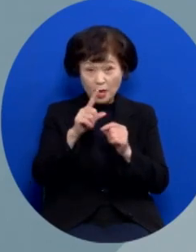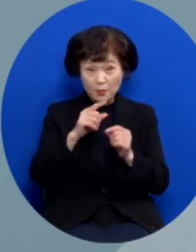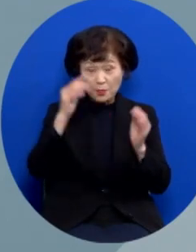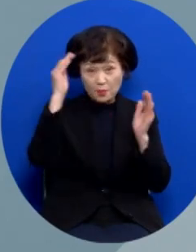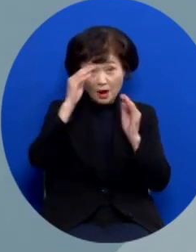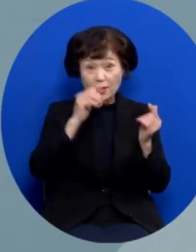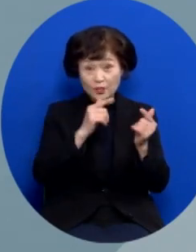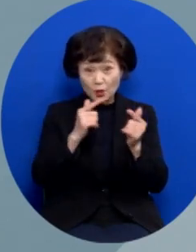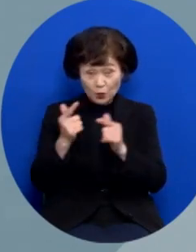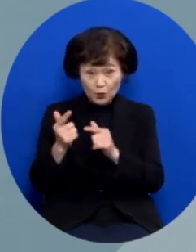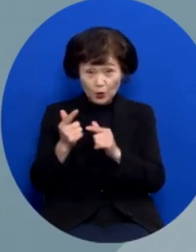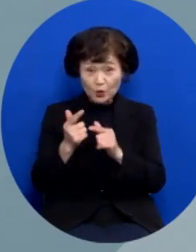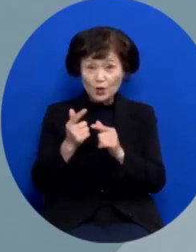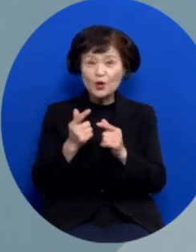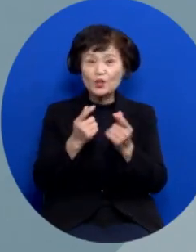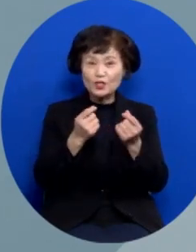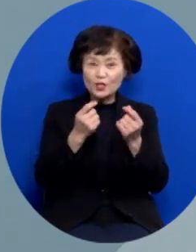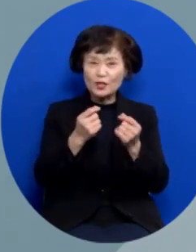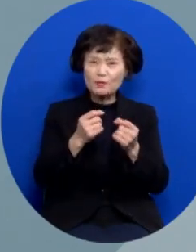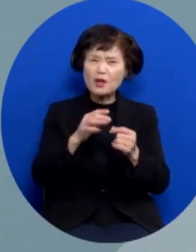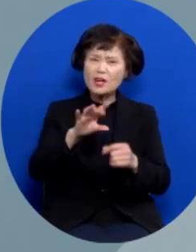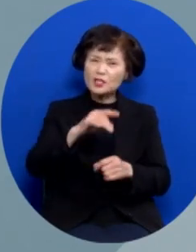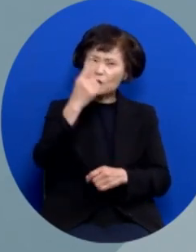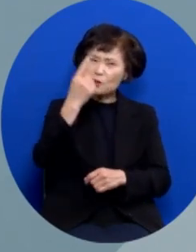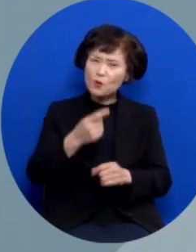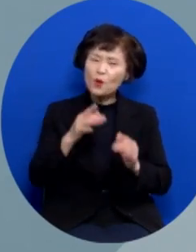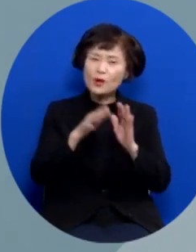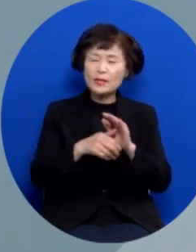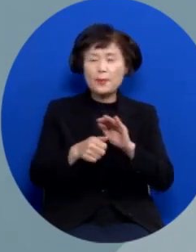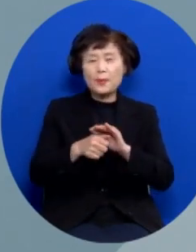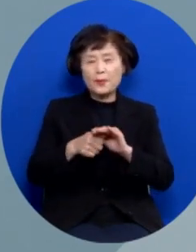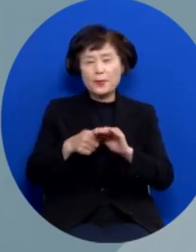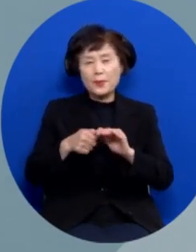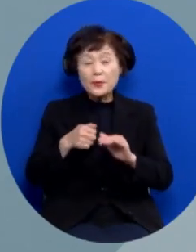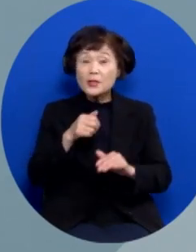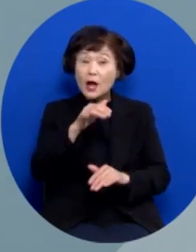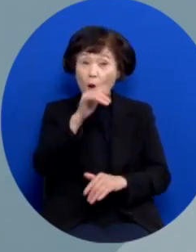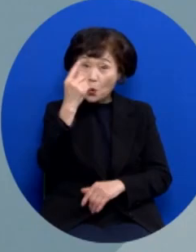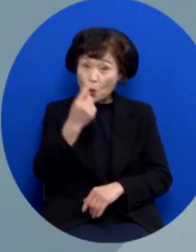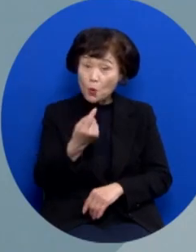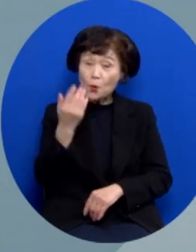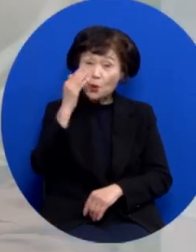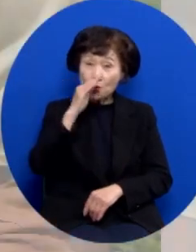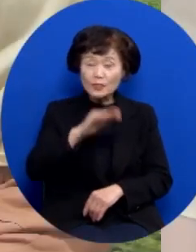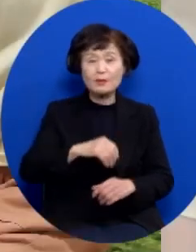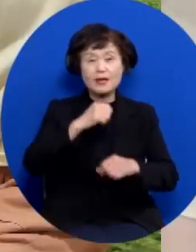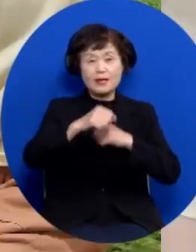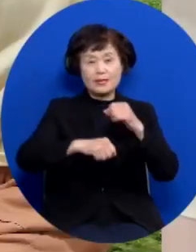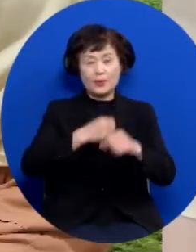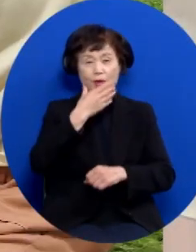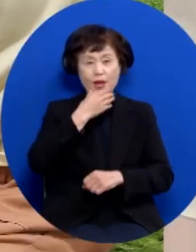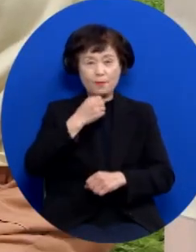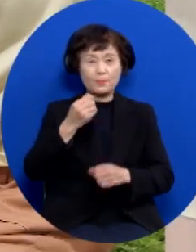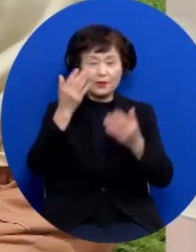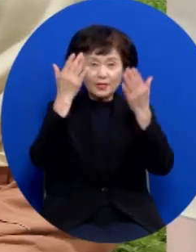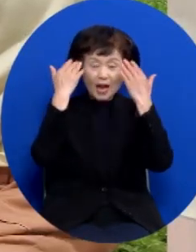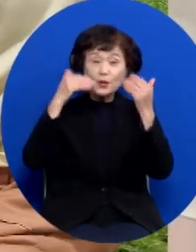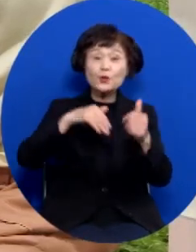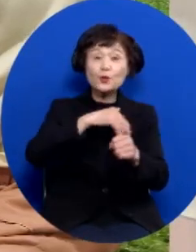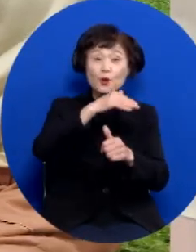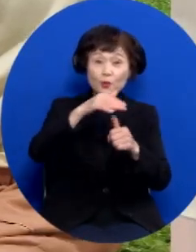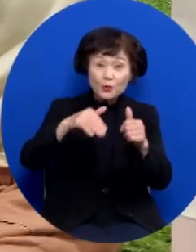저희 학교에 오는 학생들도 처음에는 소심하고 자신감 없는 모습으로 옵니다 그런데 자유롭고 행복한 학교의 분위기